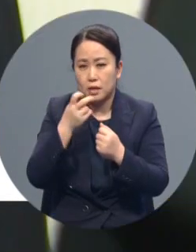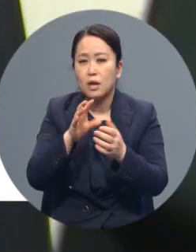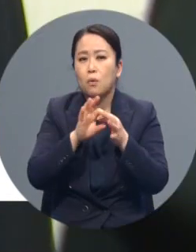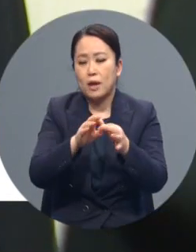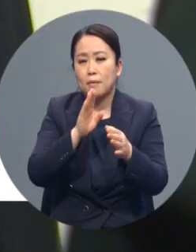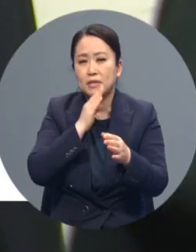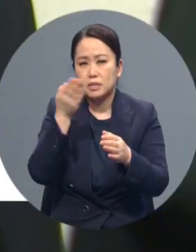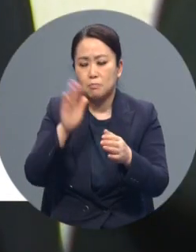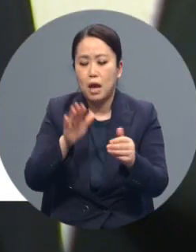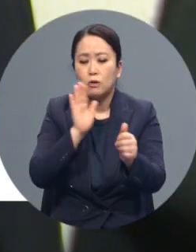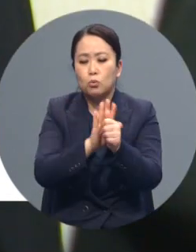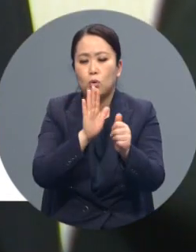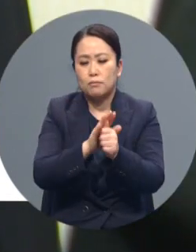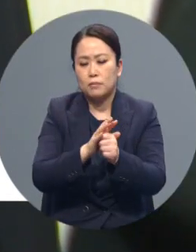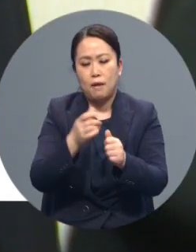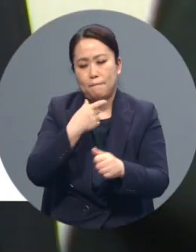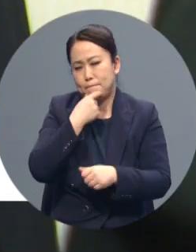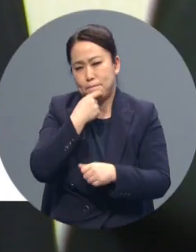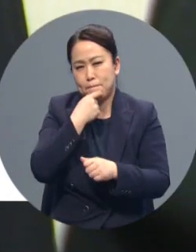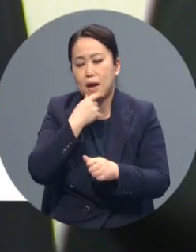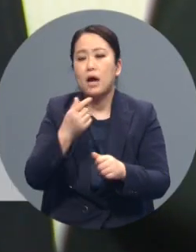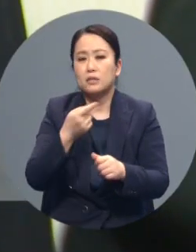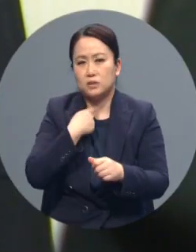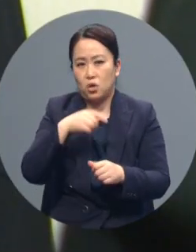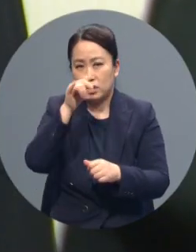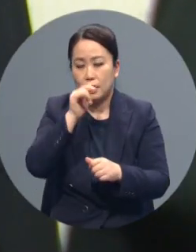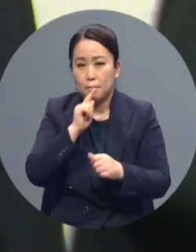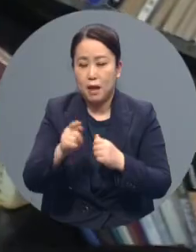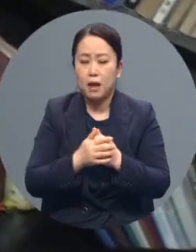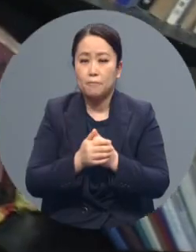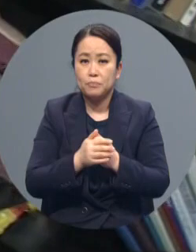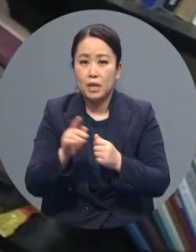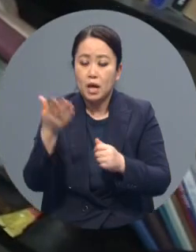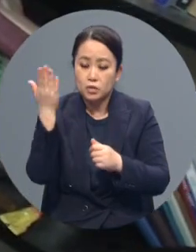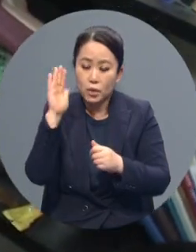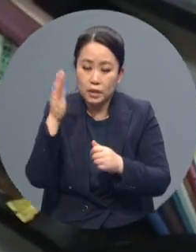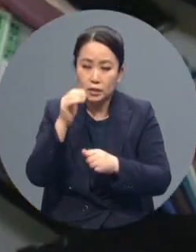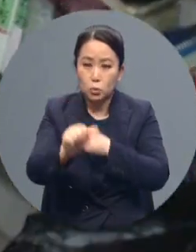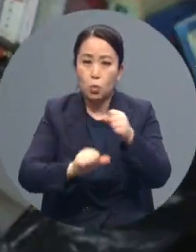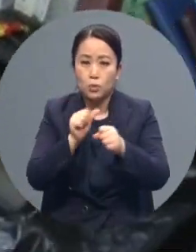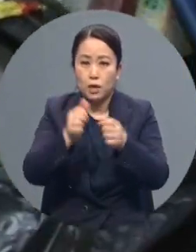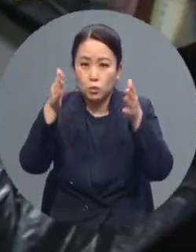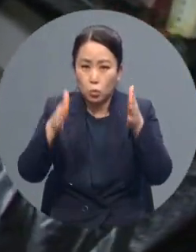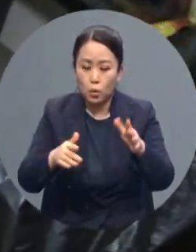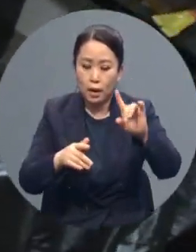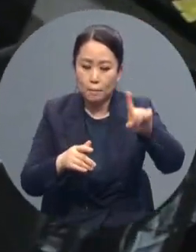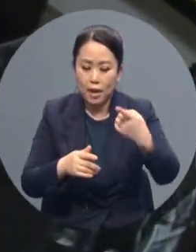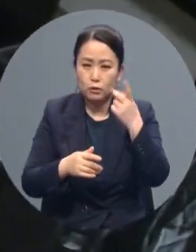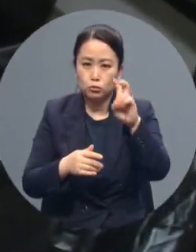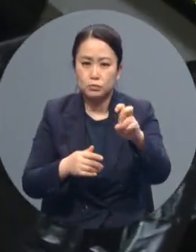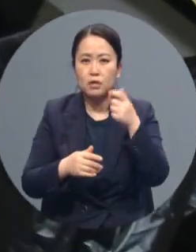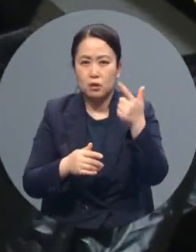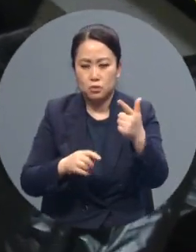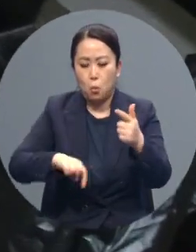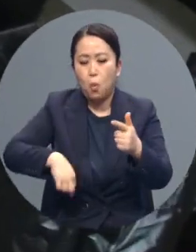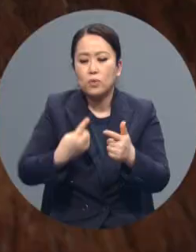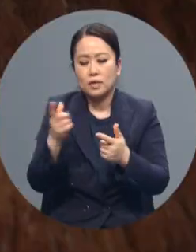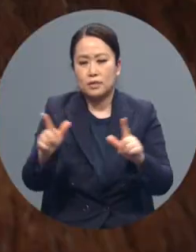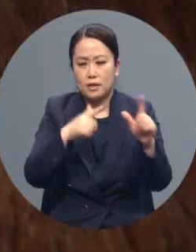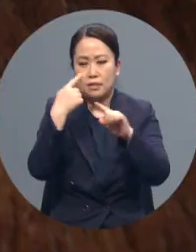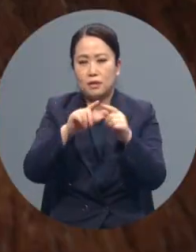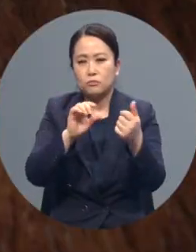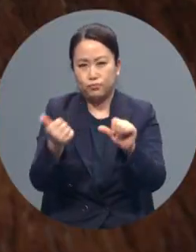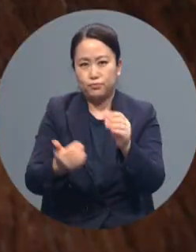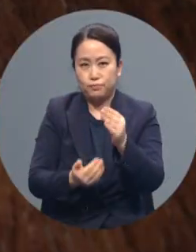완강히 거부해 왔다 고 밝혔습니다 부산에서는 애 책은 5년간의 백숙을 6 꺼내고 독사가 발생했습니다